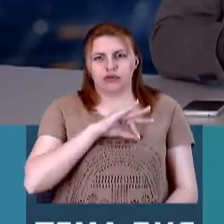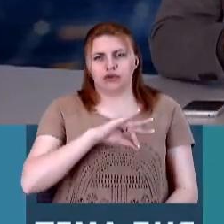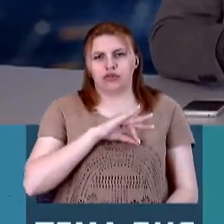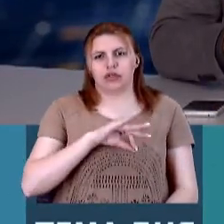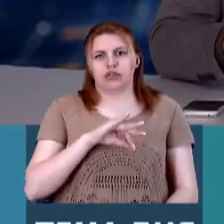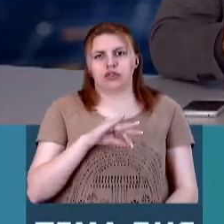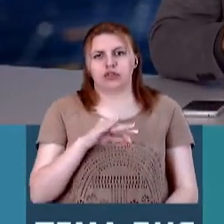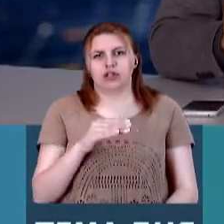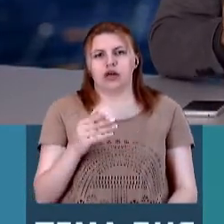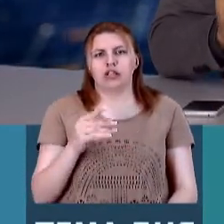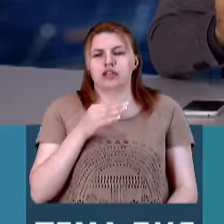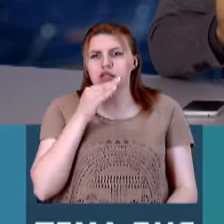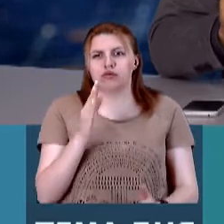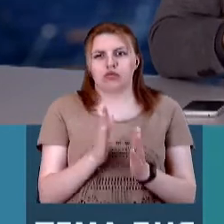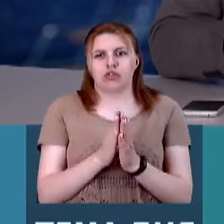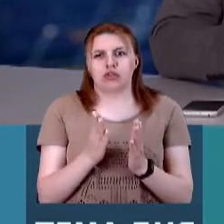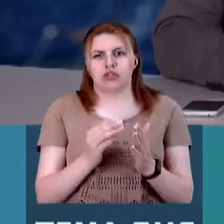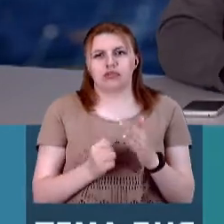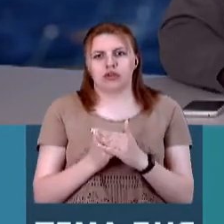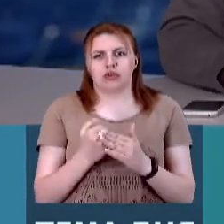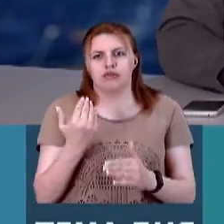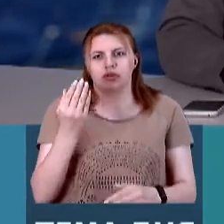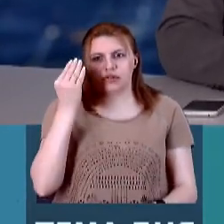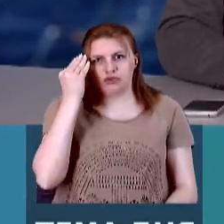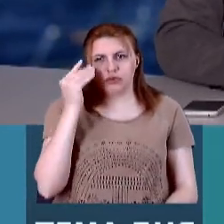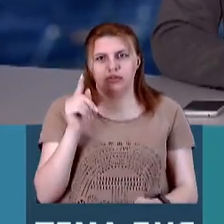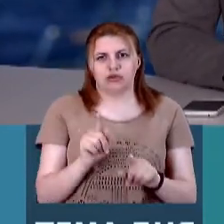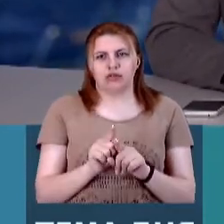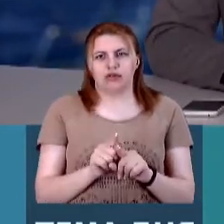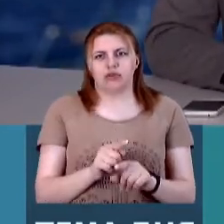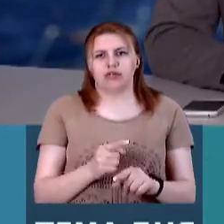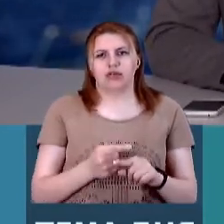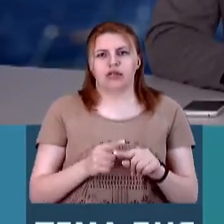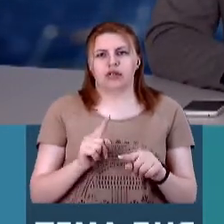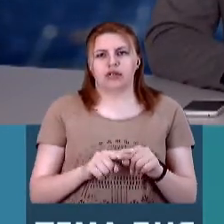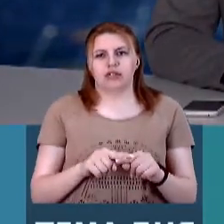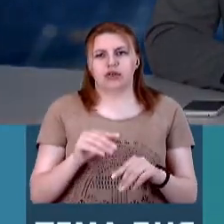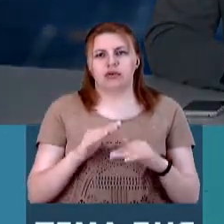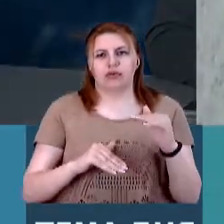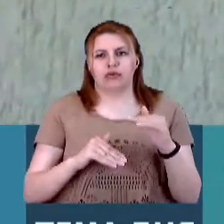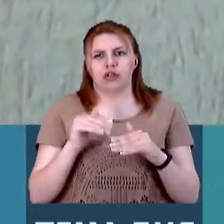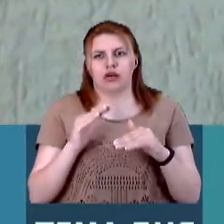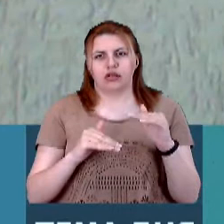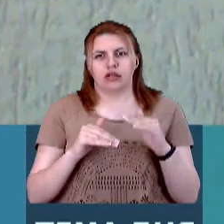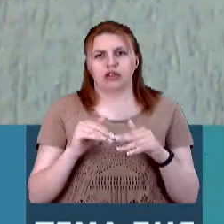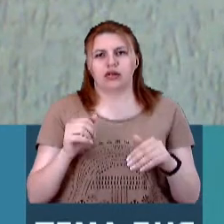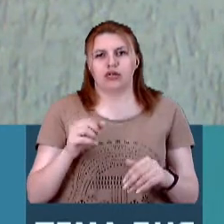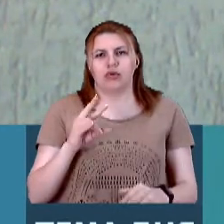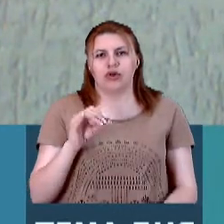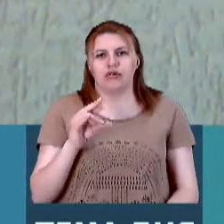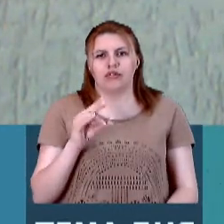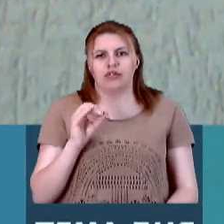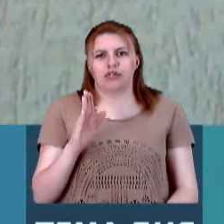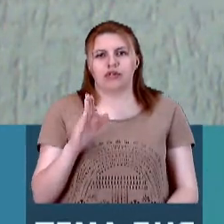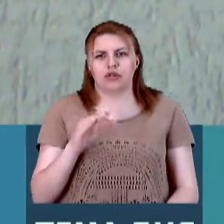будь ласка, які підстави у вас так думати? Ну, власне, це стала практика бойовиків самопроголошених